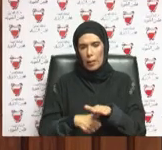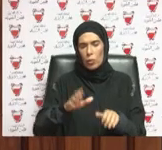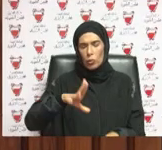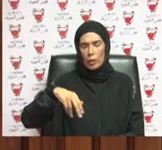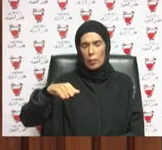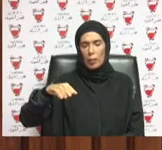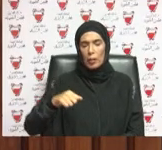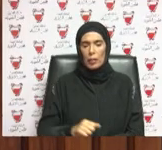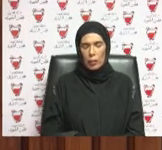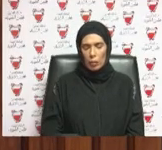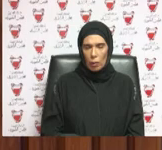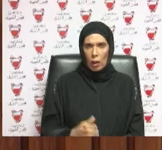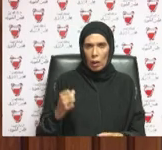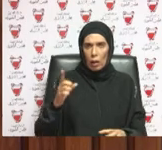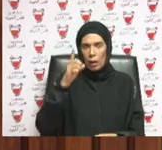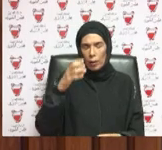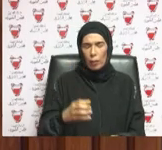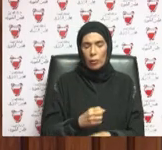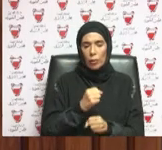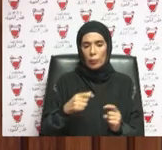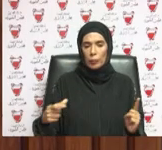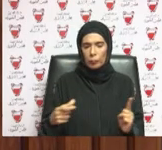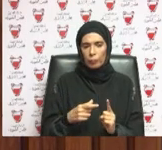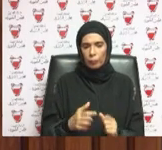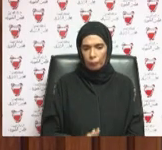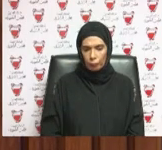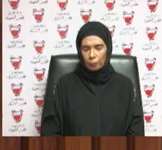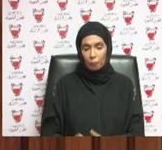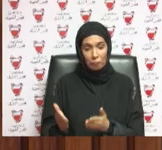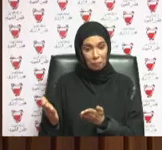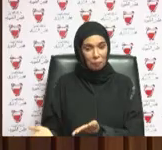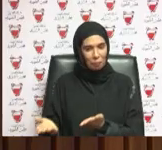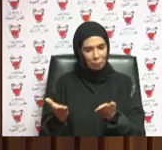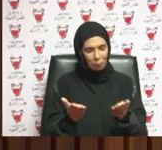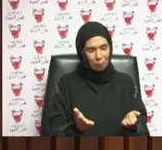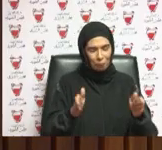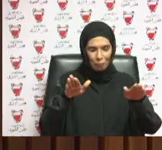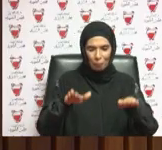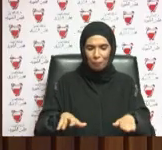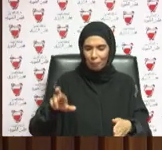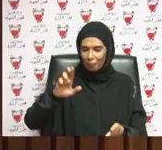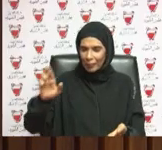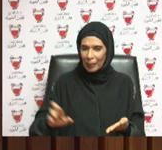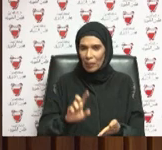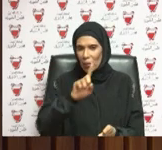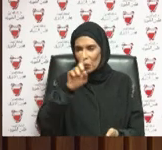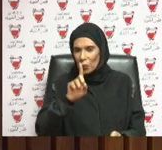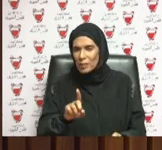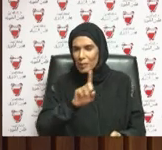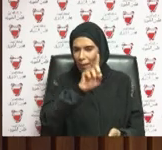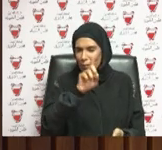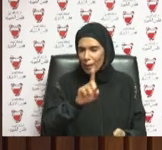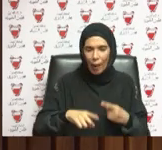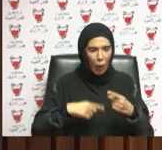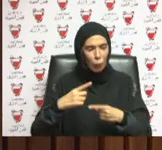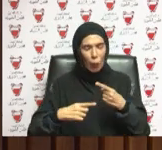رئيس الوزراء حفظهم الله ورعاهم. كان يرحب بزواره في مجلسه ويسأل ويطمئن على الغائب منهم.